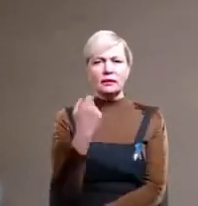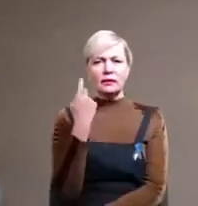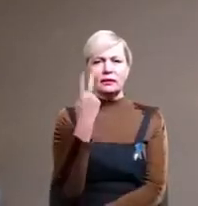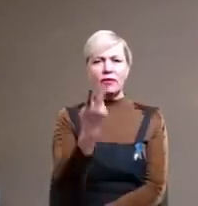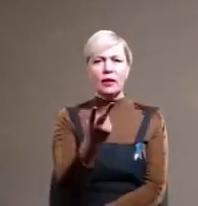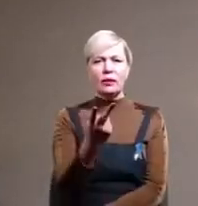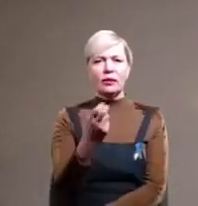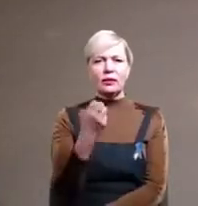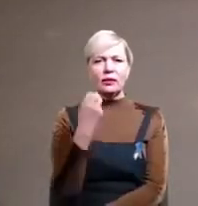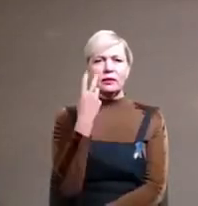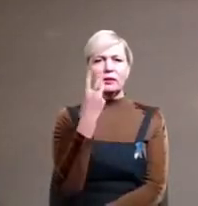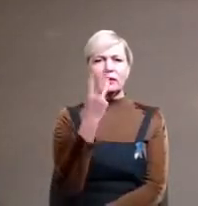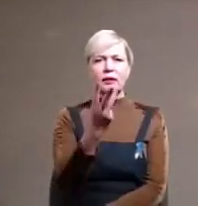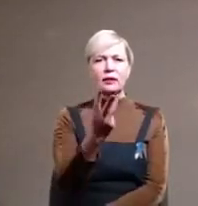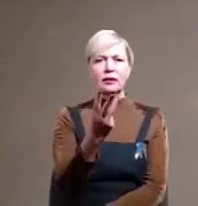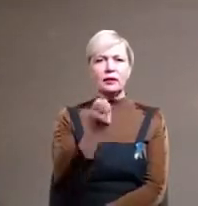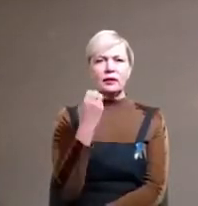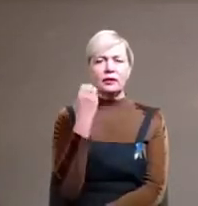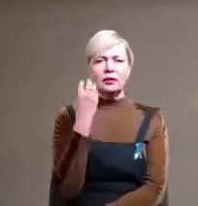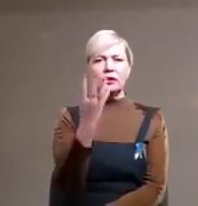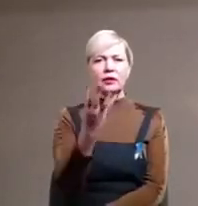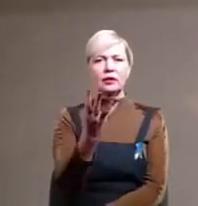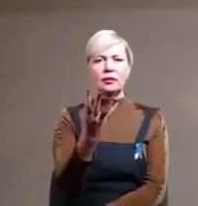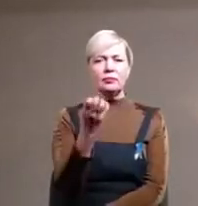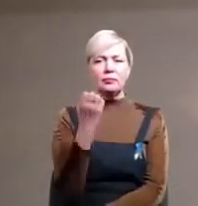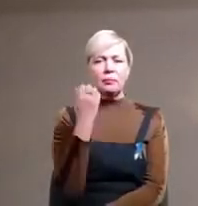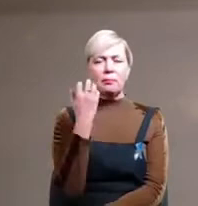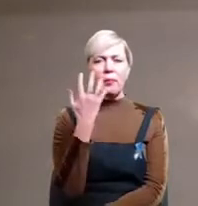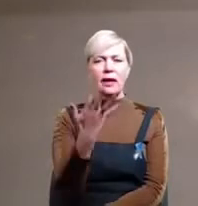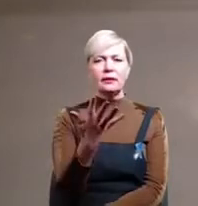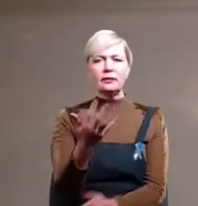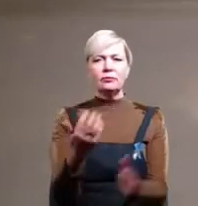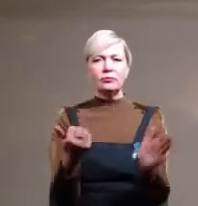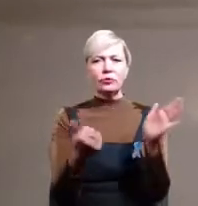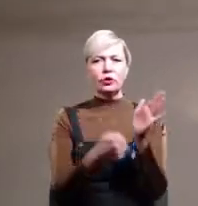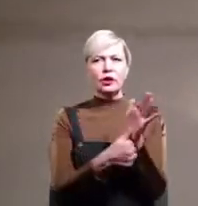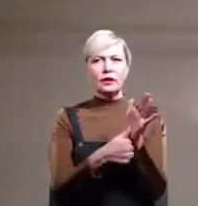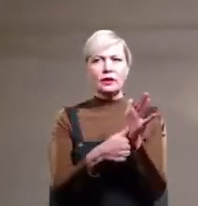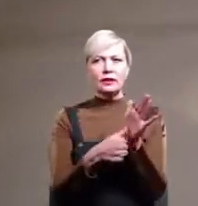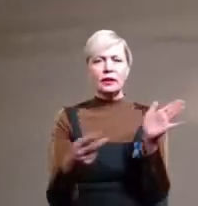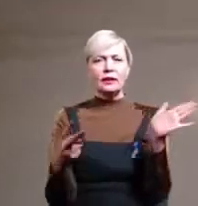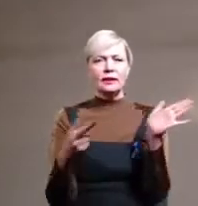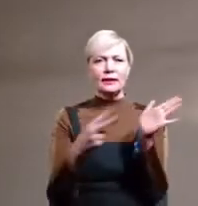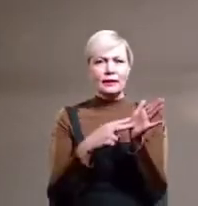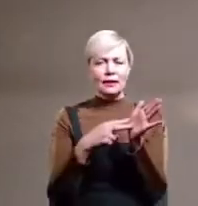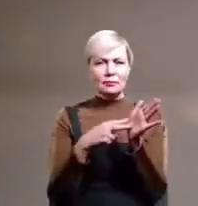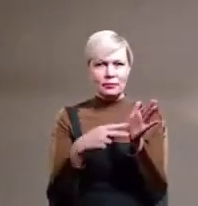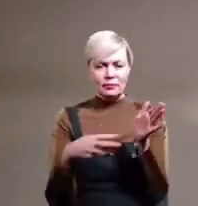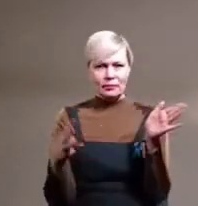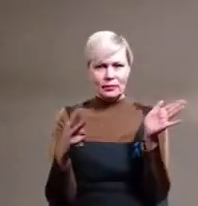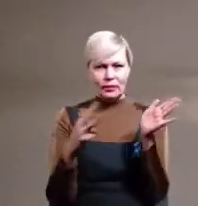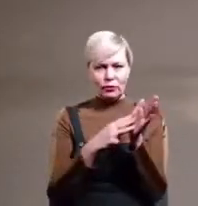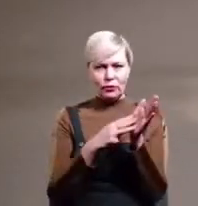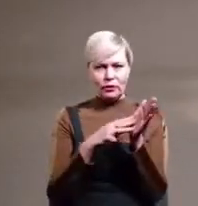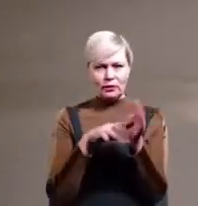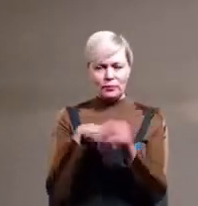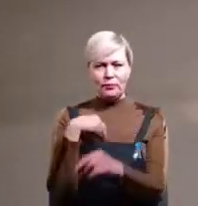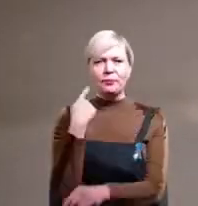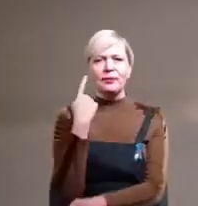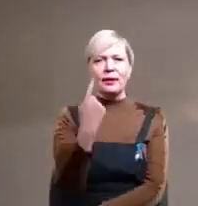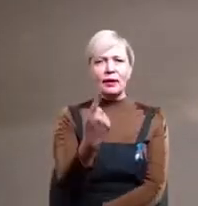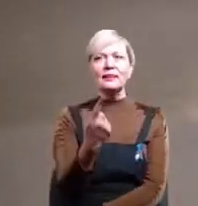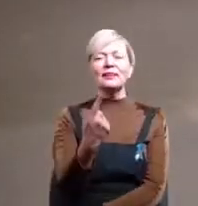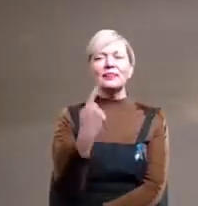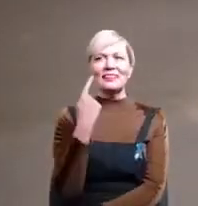три, четыре, пять, шесть, семь, восемь, раз, два, три, четыре, 5, 7, 8,